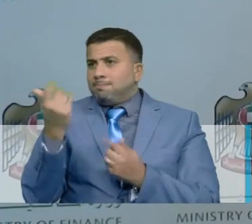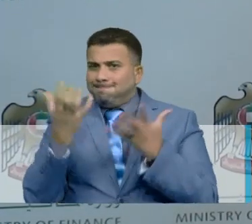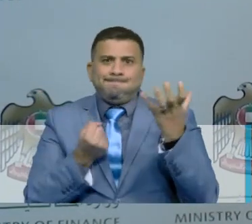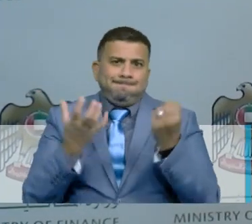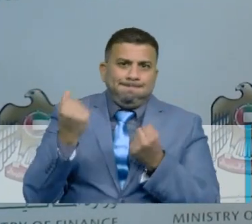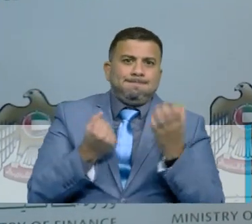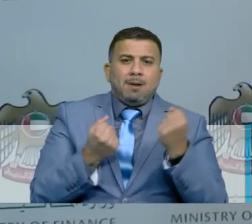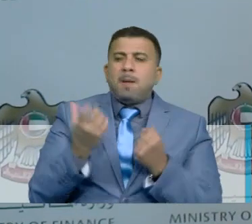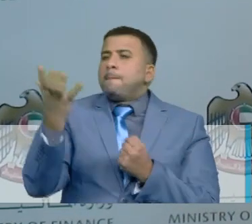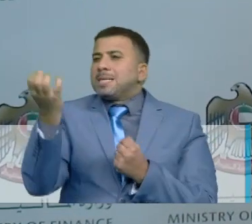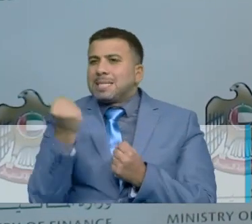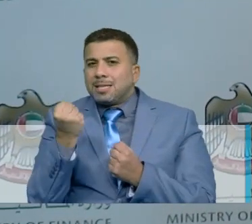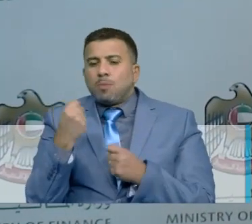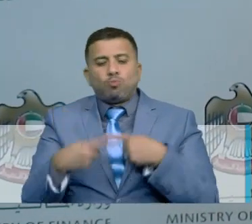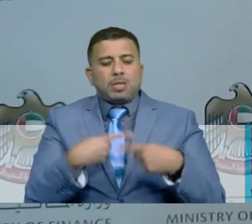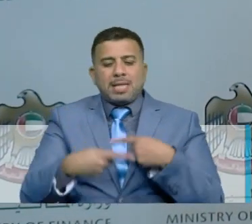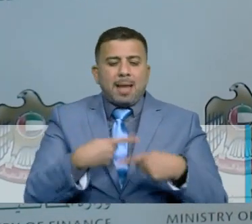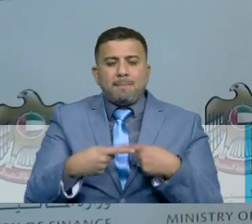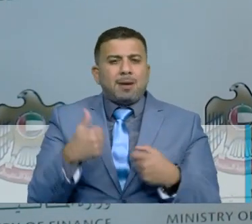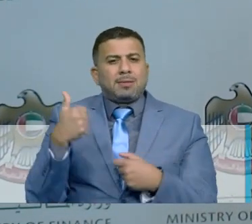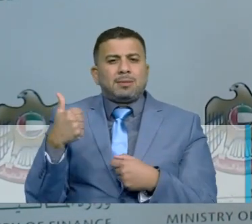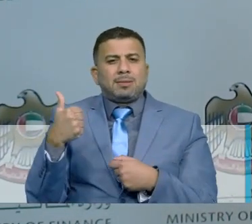هناك يعني مصادر مستدامة منها